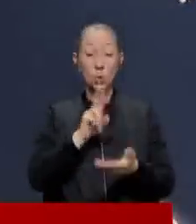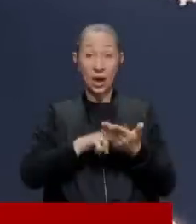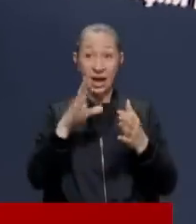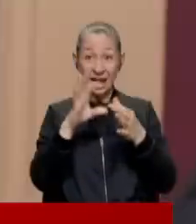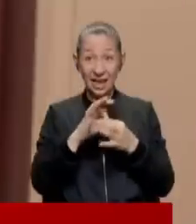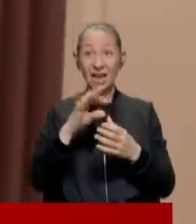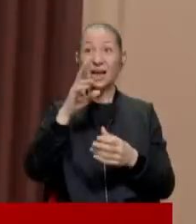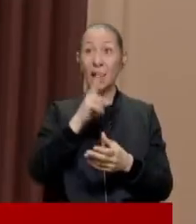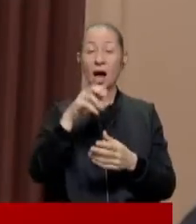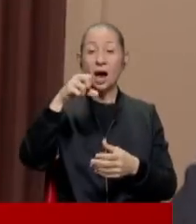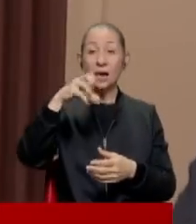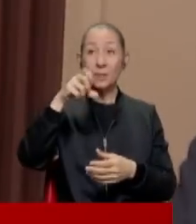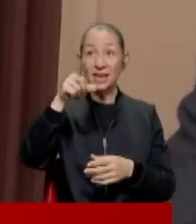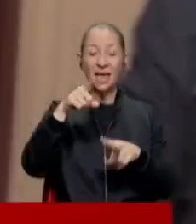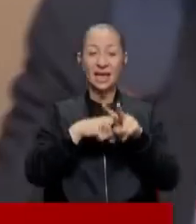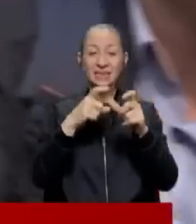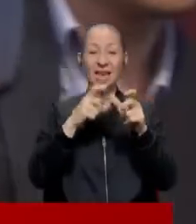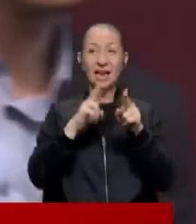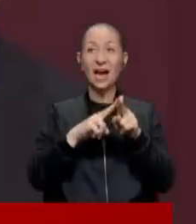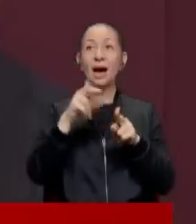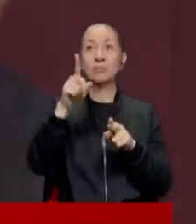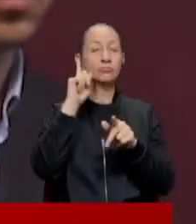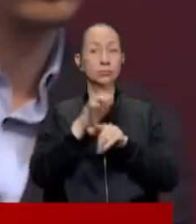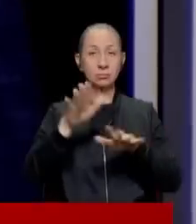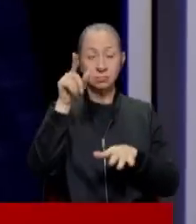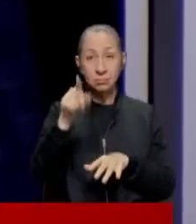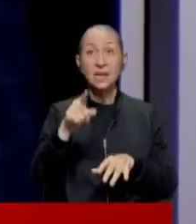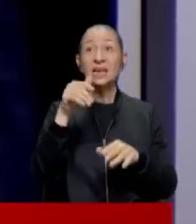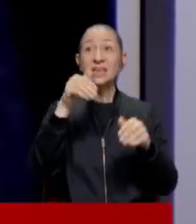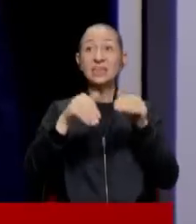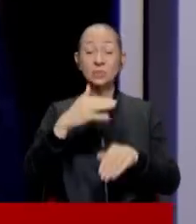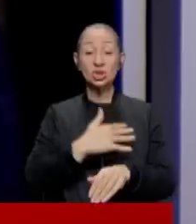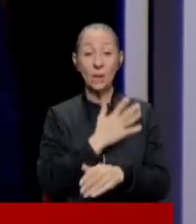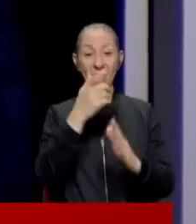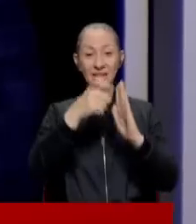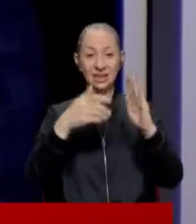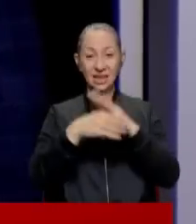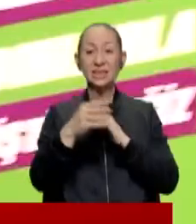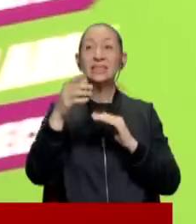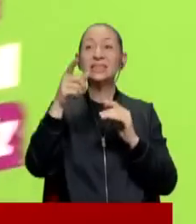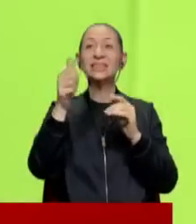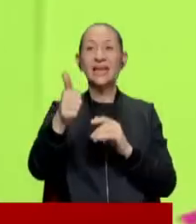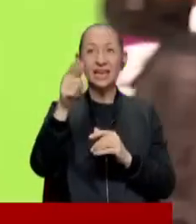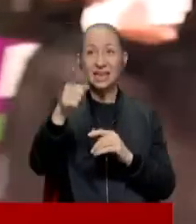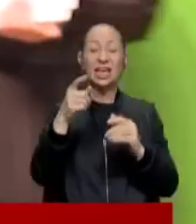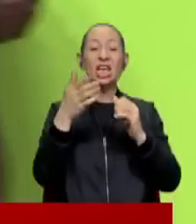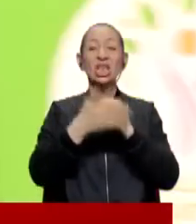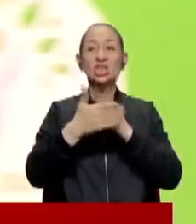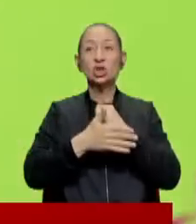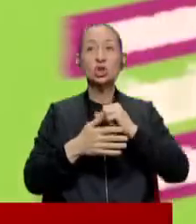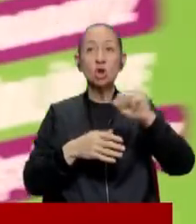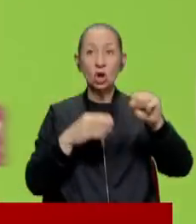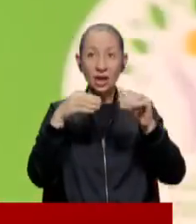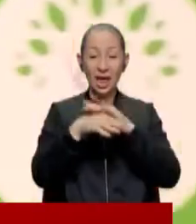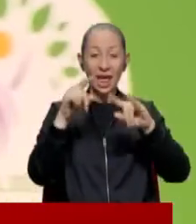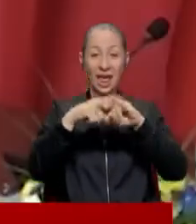kararını AK Parti'nin YSK temsilcisi Recep özel duyurdu seçime CHP listesinden giren Saadet Partisi'nin yeşil Sol parti